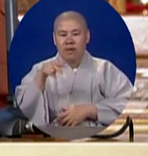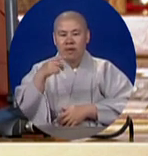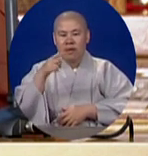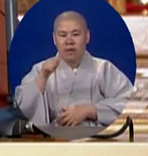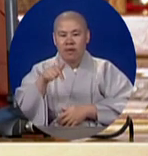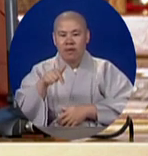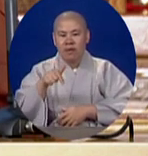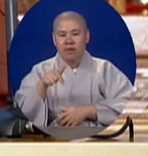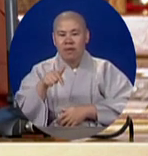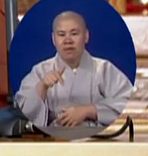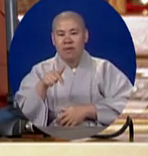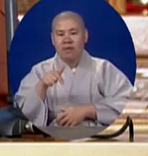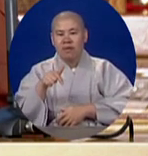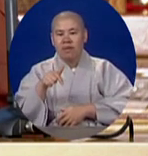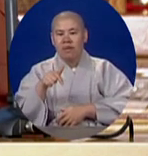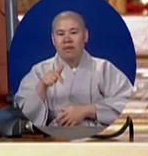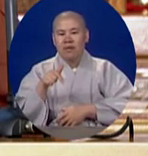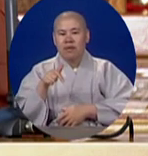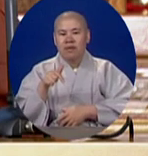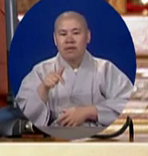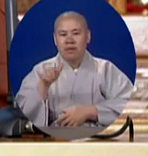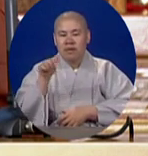생각염자 일으킬 기자 염기하면